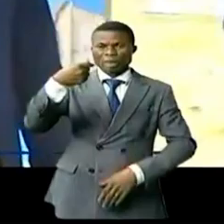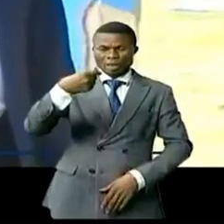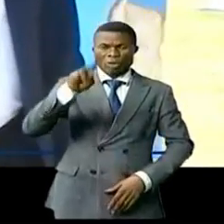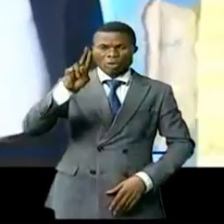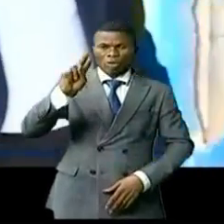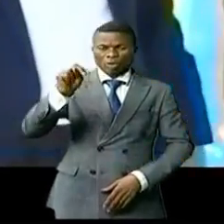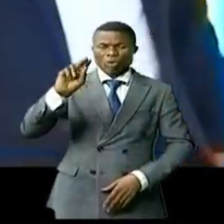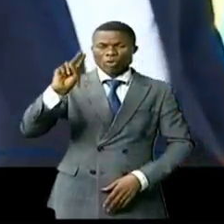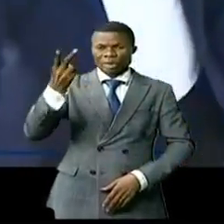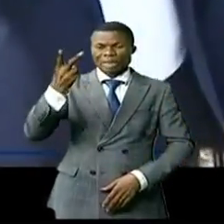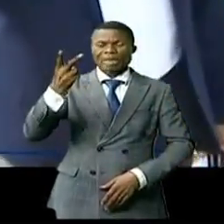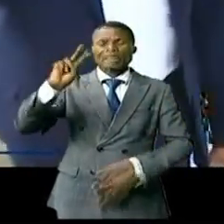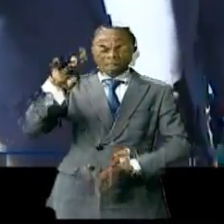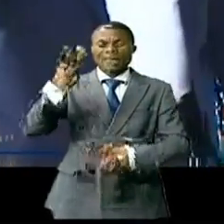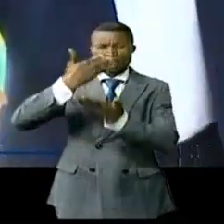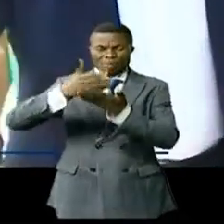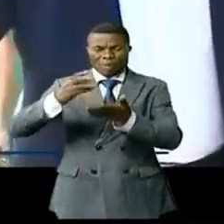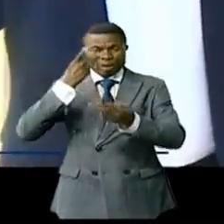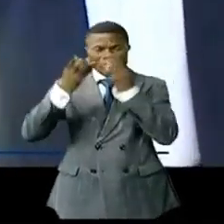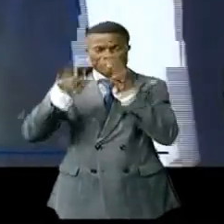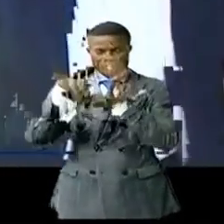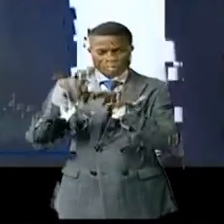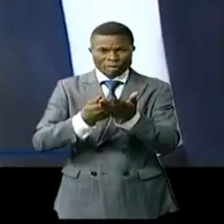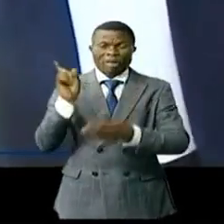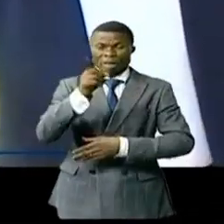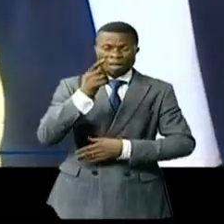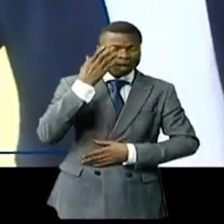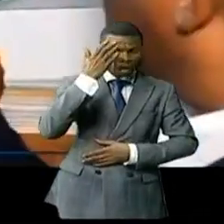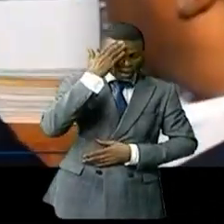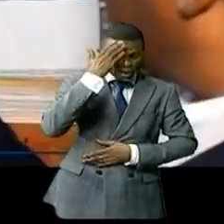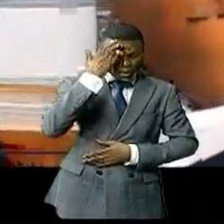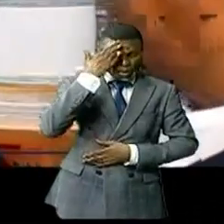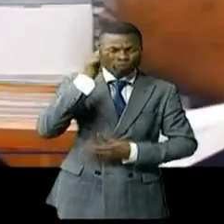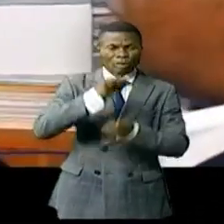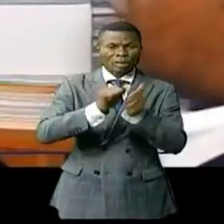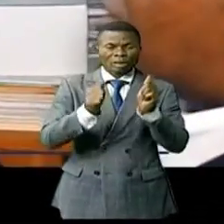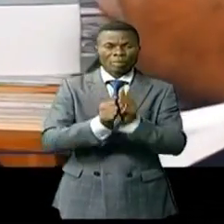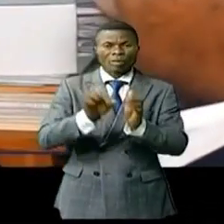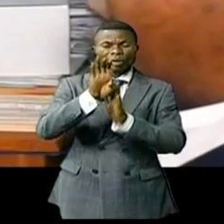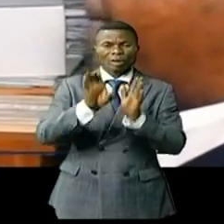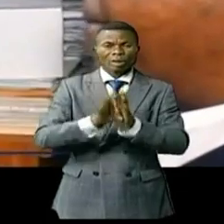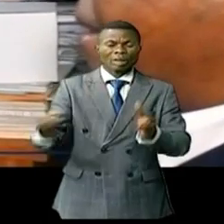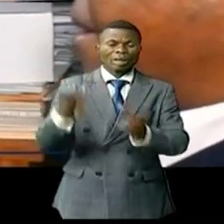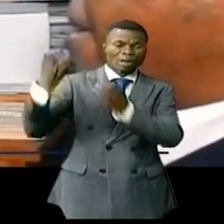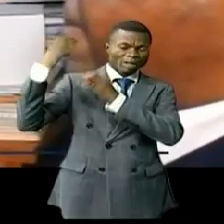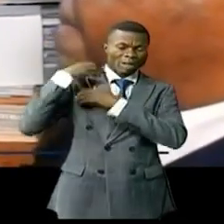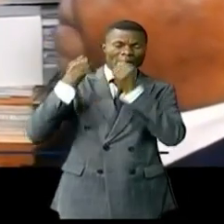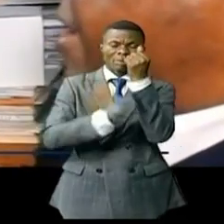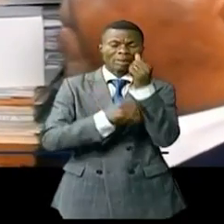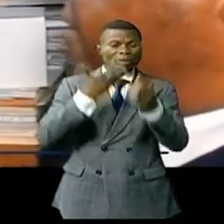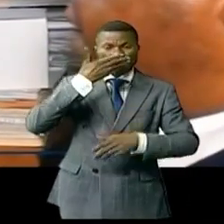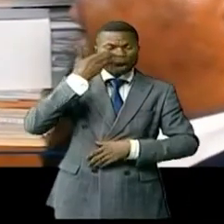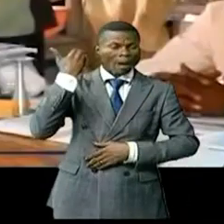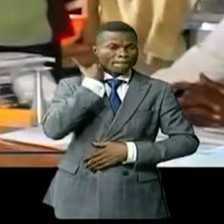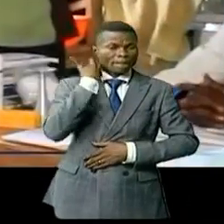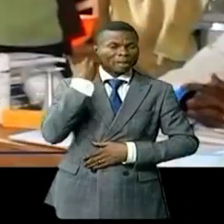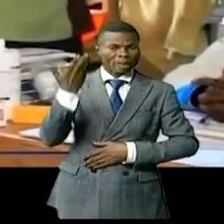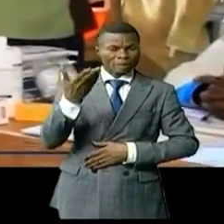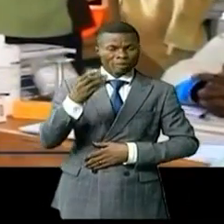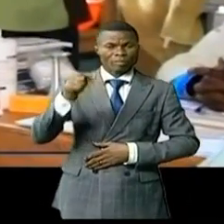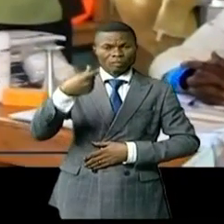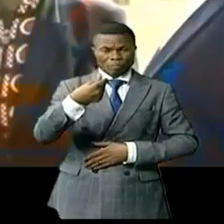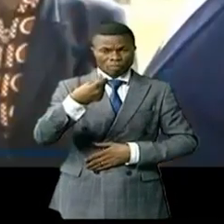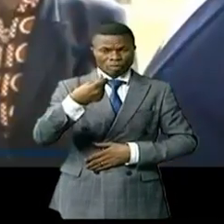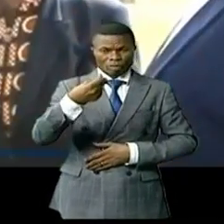la seconde étape de sa visite, où il est allé s'informer des conditions de prise en charge sanitaire. Gungu, l'un des